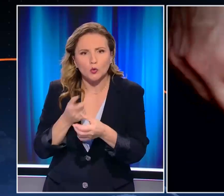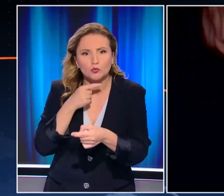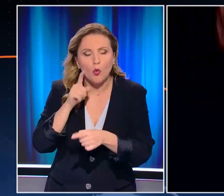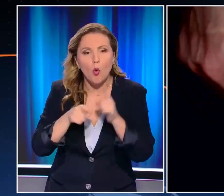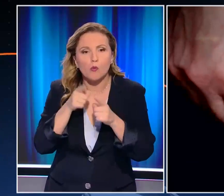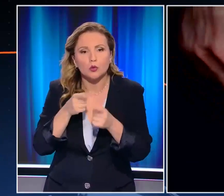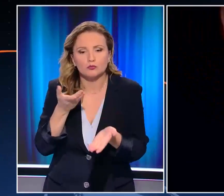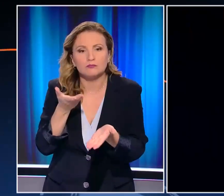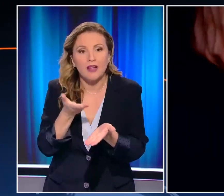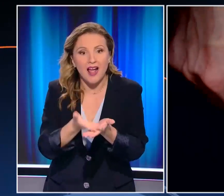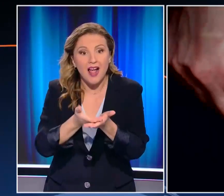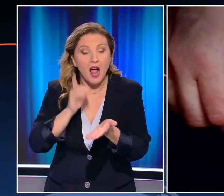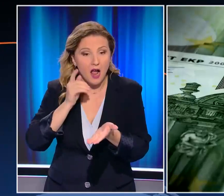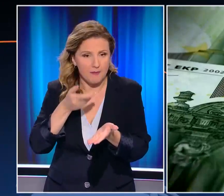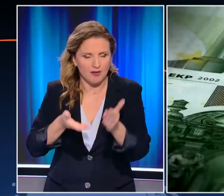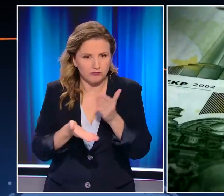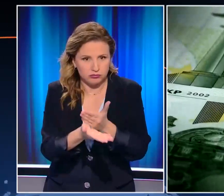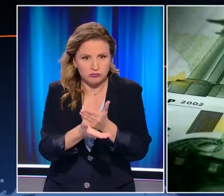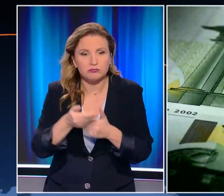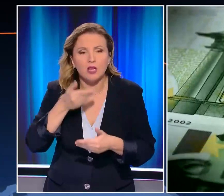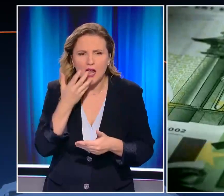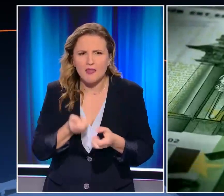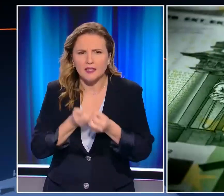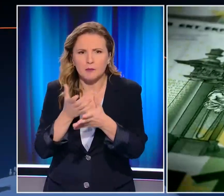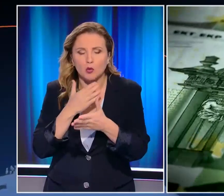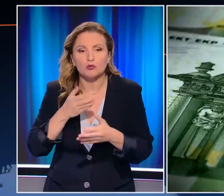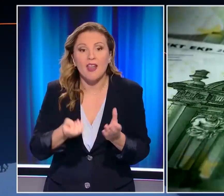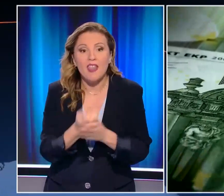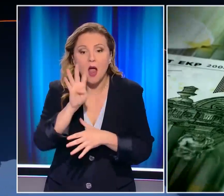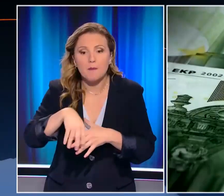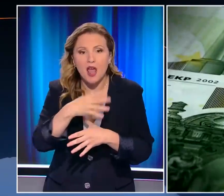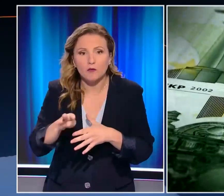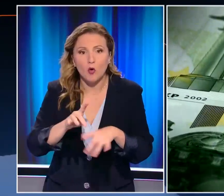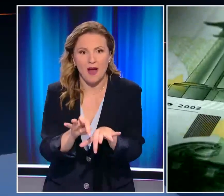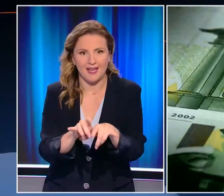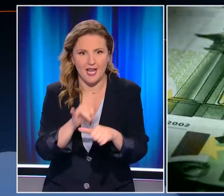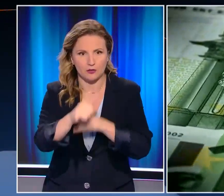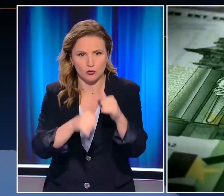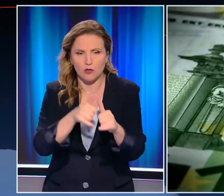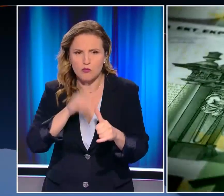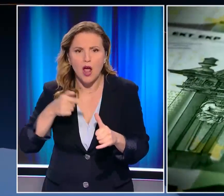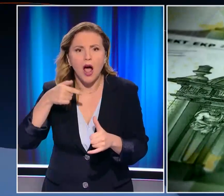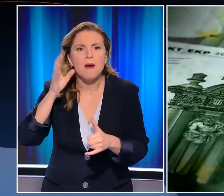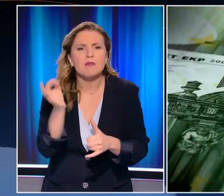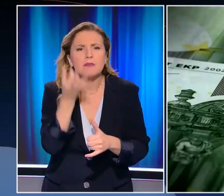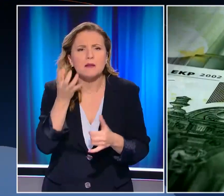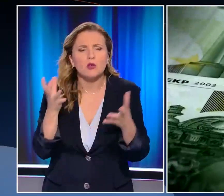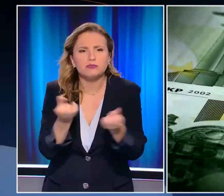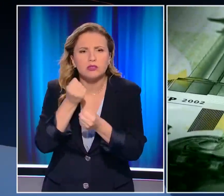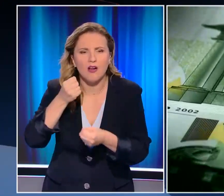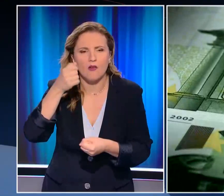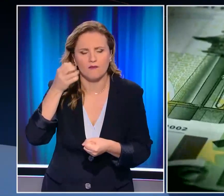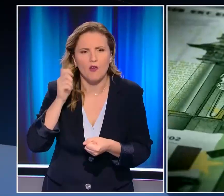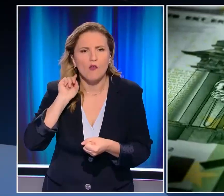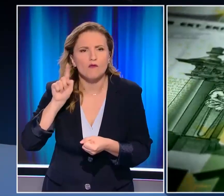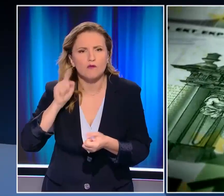μαϊμού αποδείξεις. Τη νέα πλατφόρμα όπου οι πολίτες θα μπορούν να καταγγέλουν ηλεκτρονικά περιπτώσεις φοροδιαφυγής παρουσίασε πριν